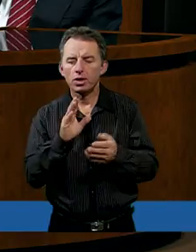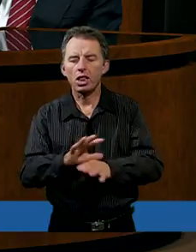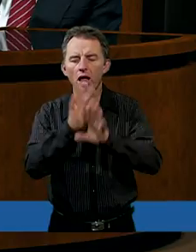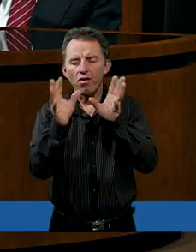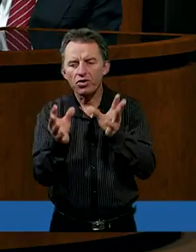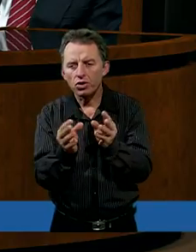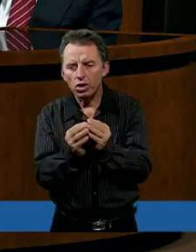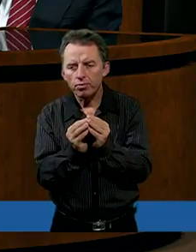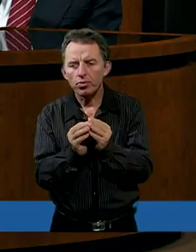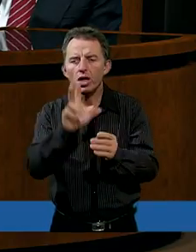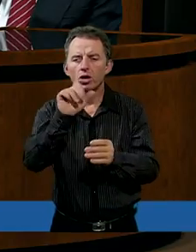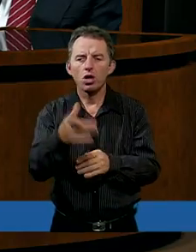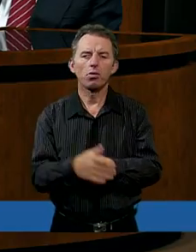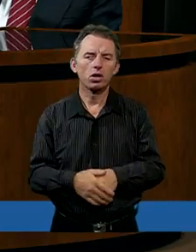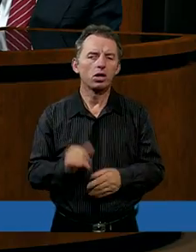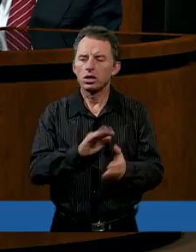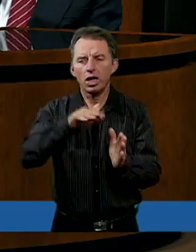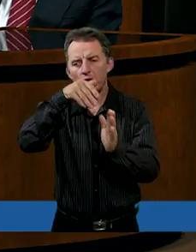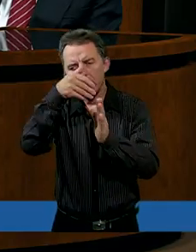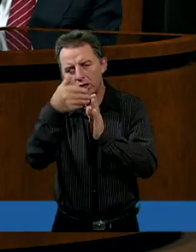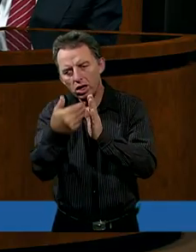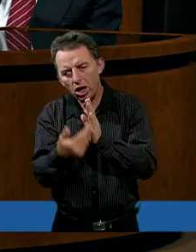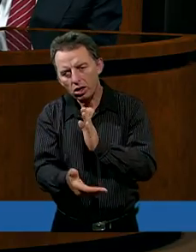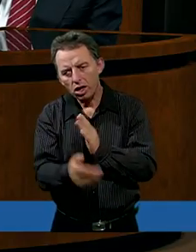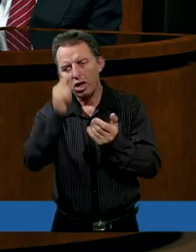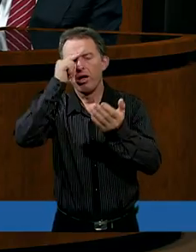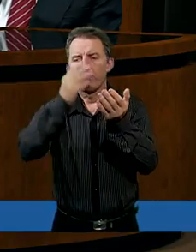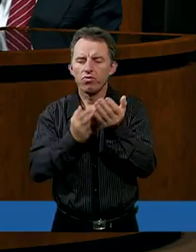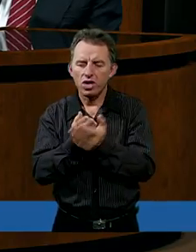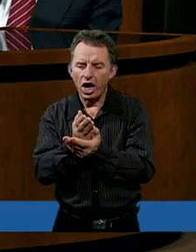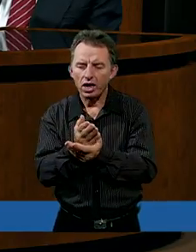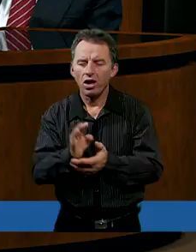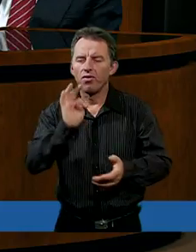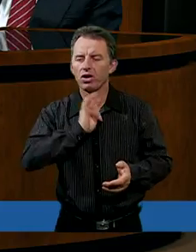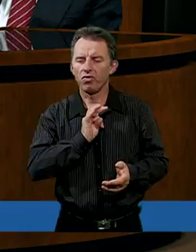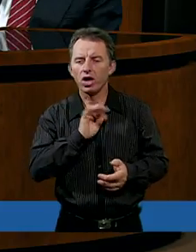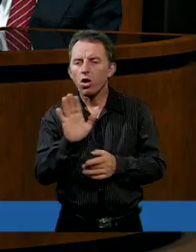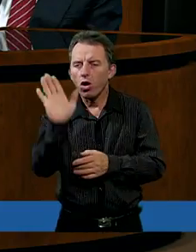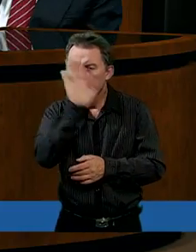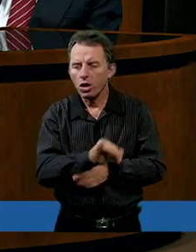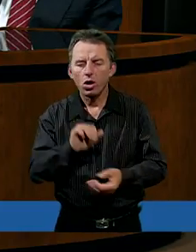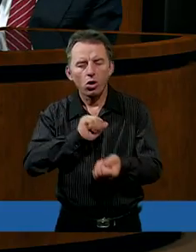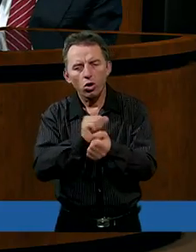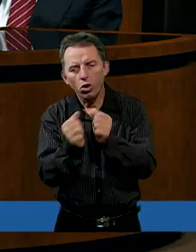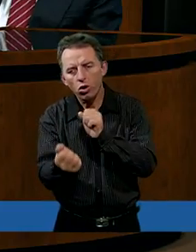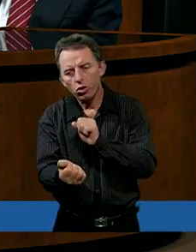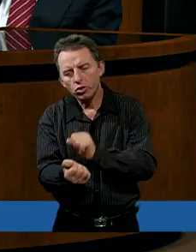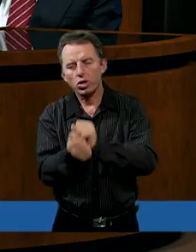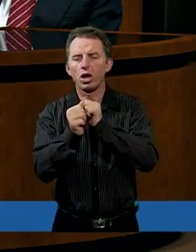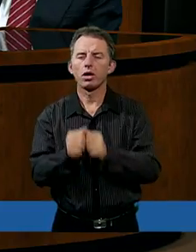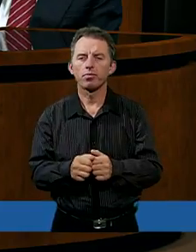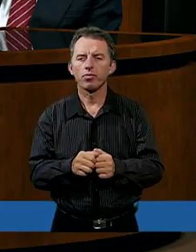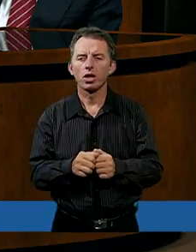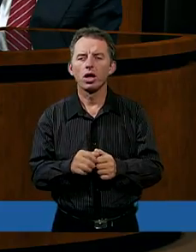wszystkim Hiob nie stracił wiary w tego Boga. Chociaż